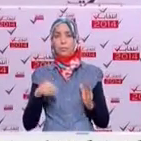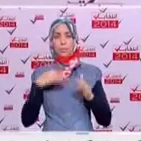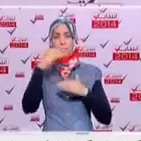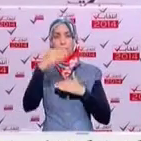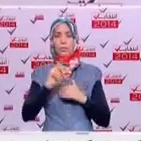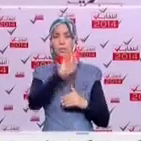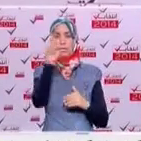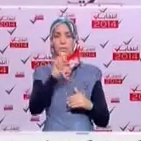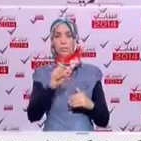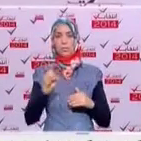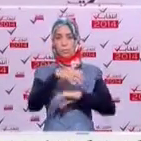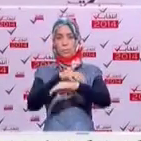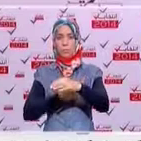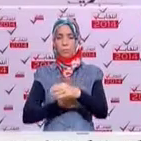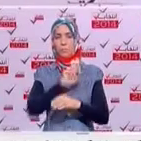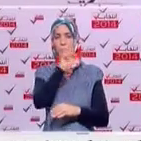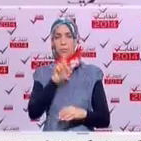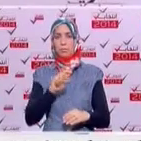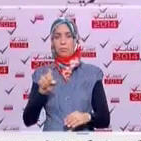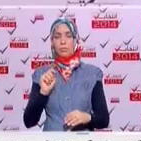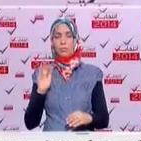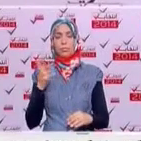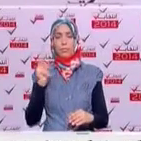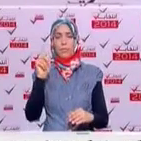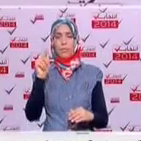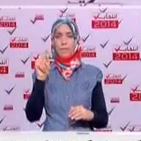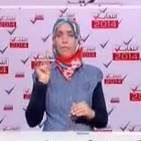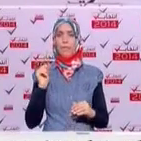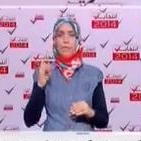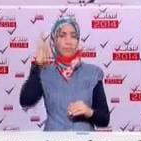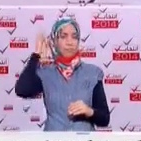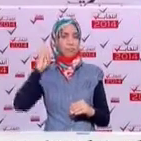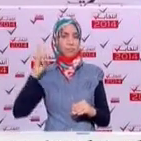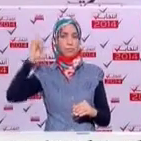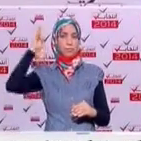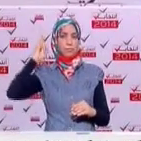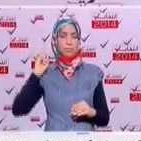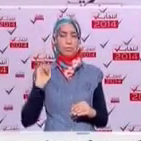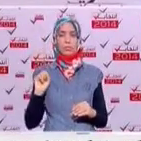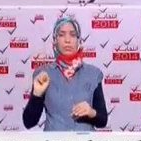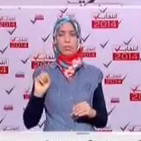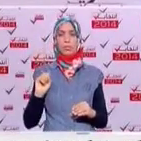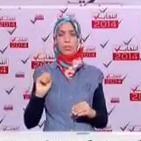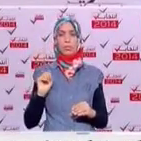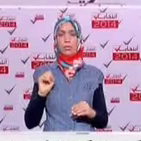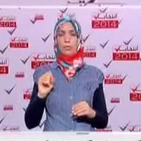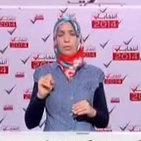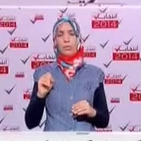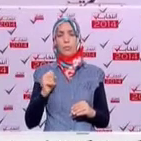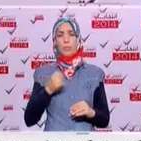ولاية زغوان ولاية تتمتع ب معالم تاريخية كبيرة، سواء كانت من العهد الروماني أو